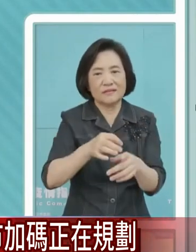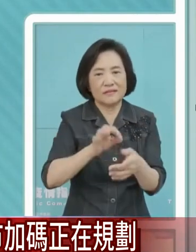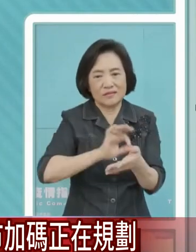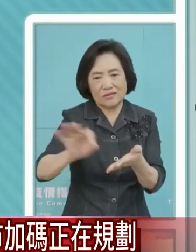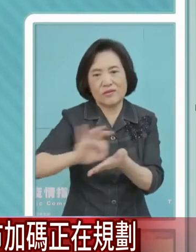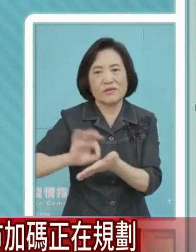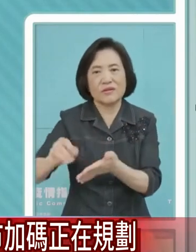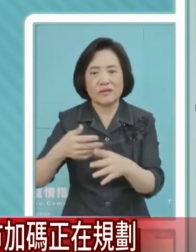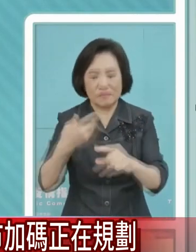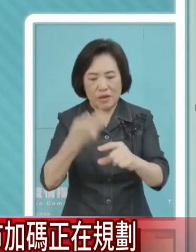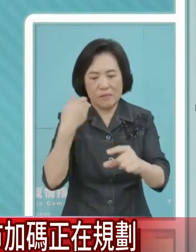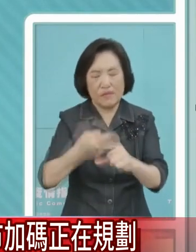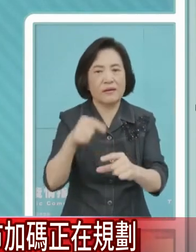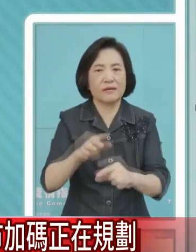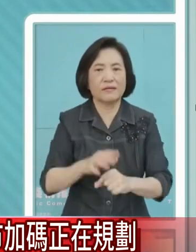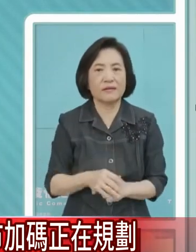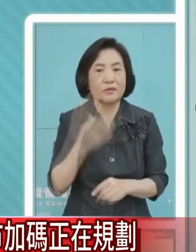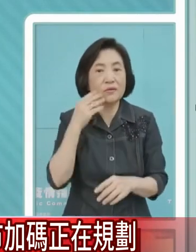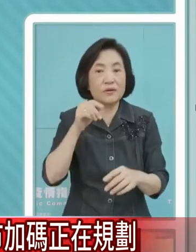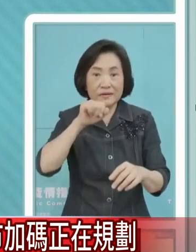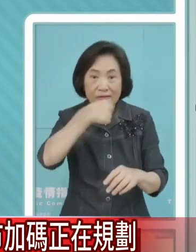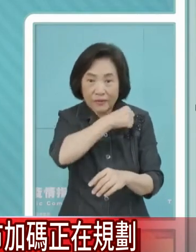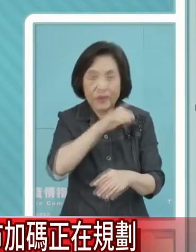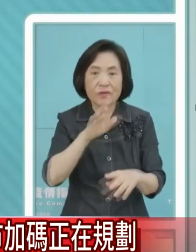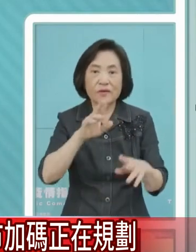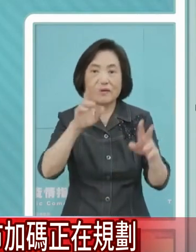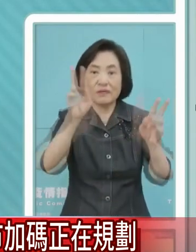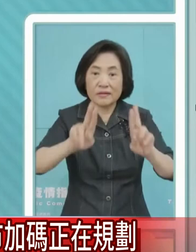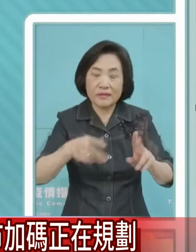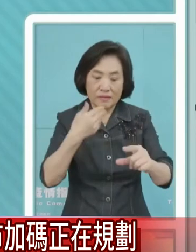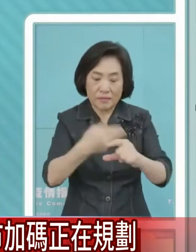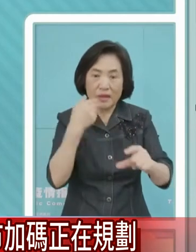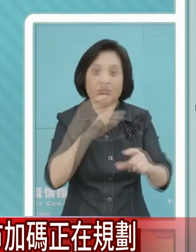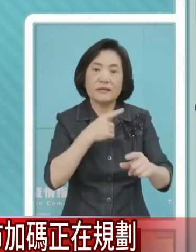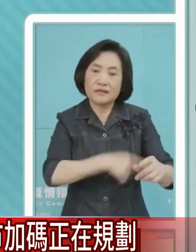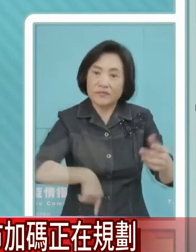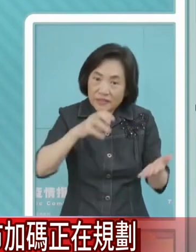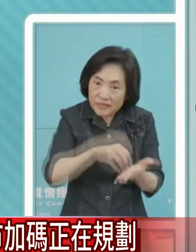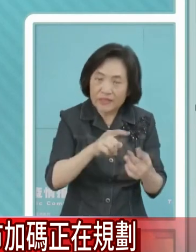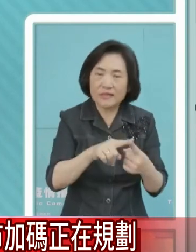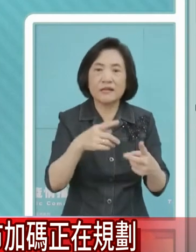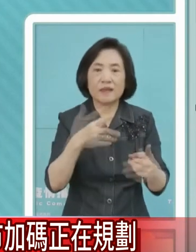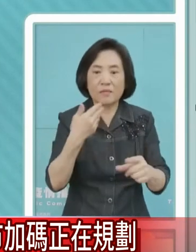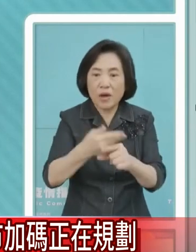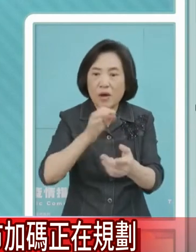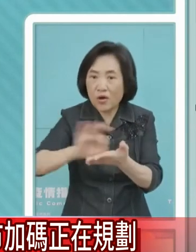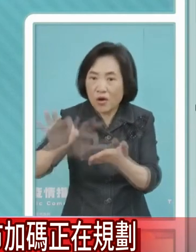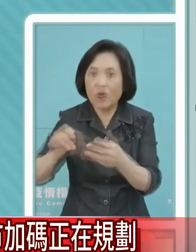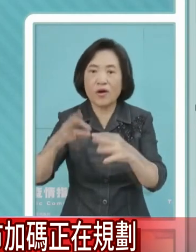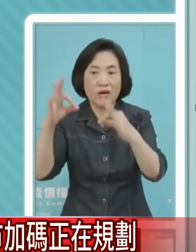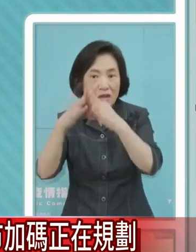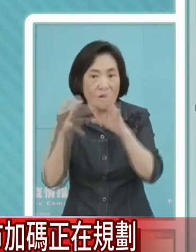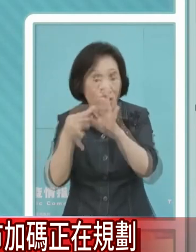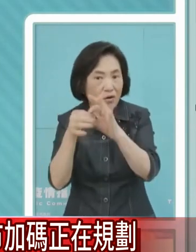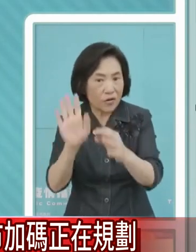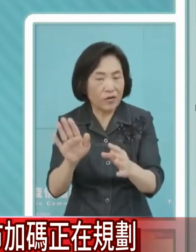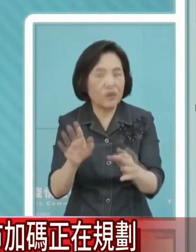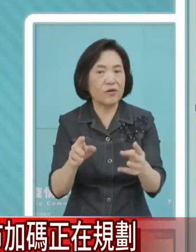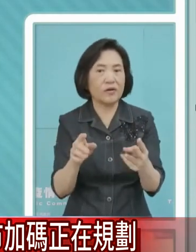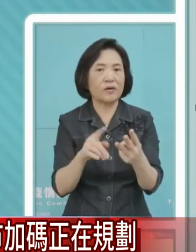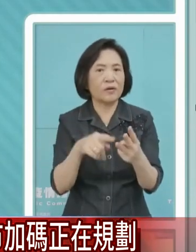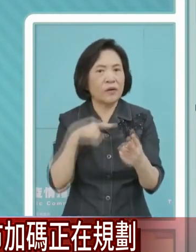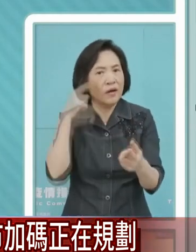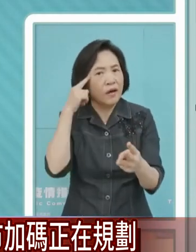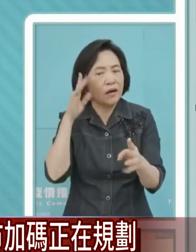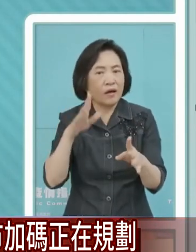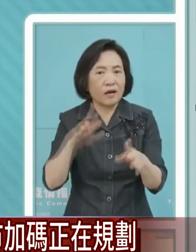在台湾呢，哦，都用电子身份证，每个人都有电子支付，哦，啊，然后跟银行账户有连结，其实